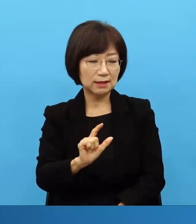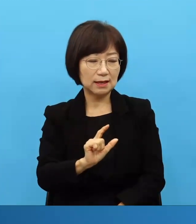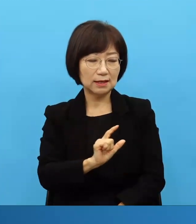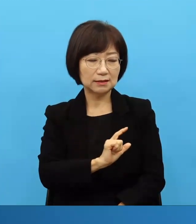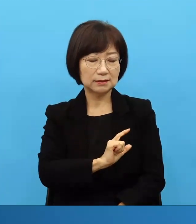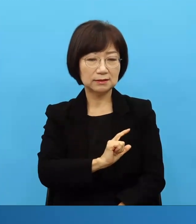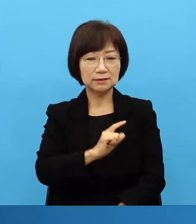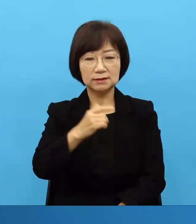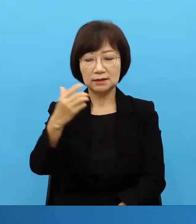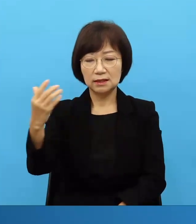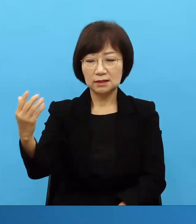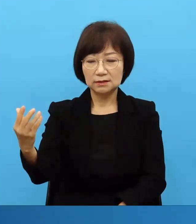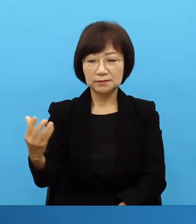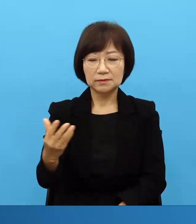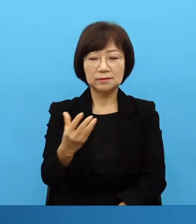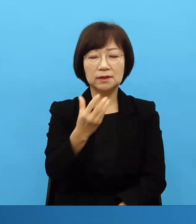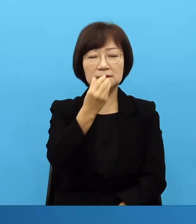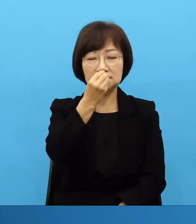아버지의 이름